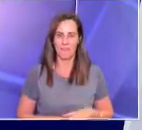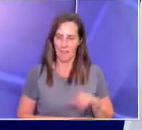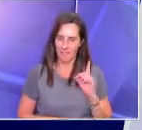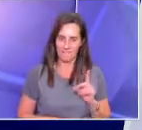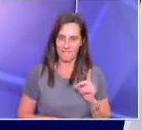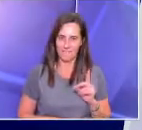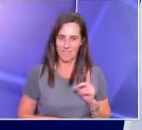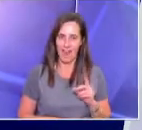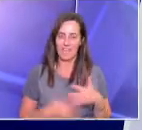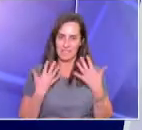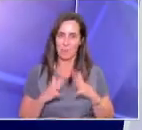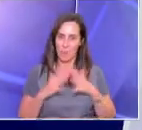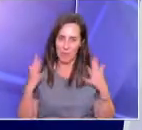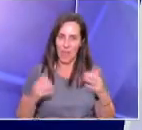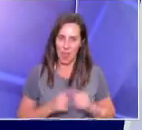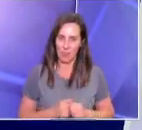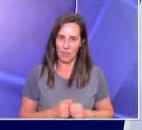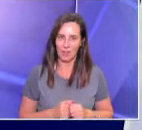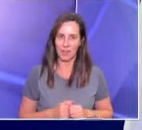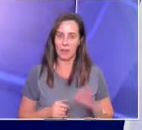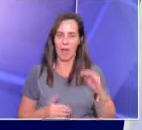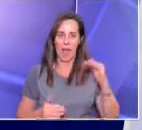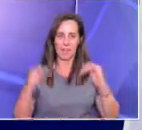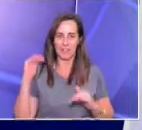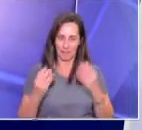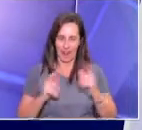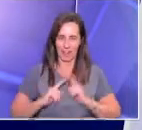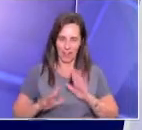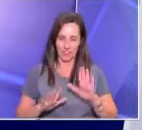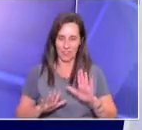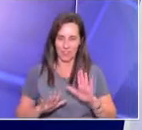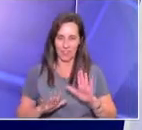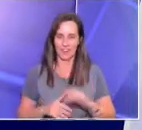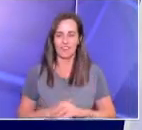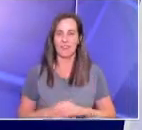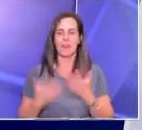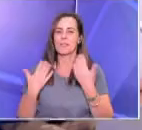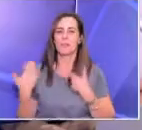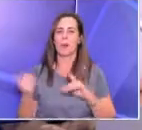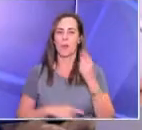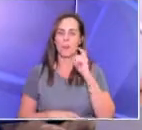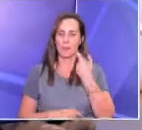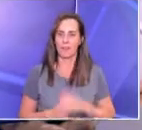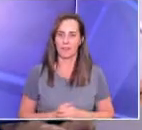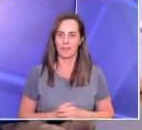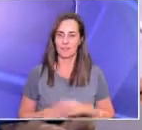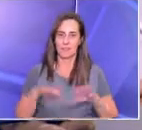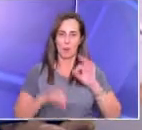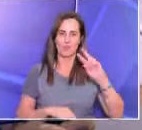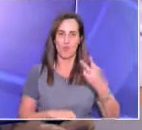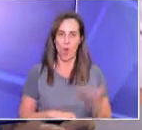אבל סיפור מאוד גדול מבחינת הפערים. אז חכה שנייה, אתה מתחמם על הקו, עדי, ספר לנו מה קורה ברמת גן. סיבוב